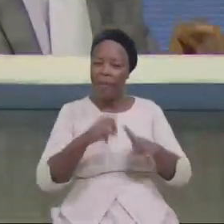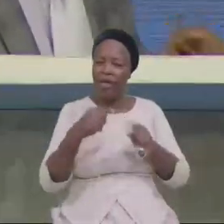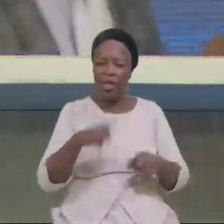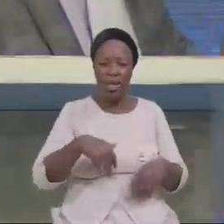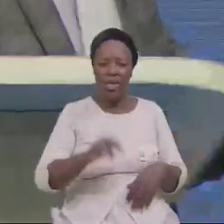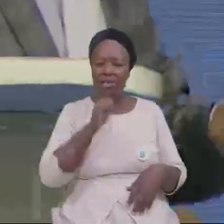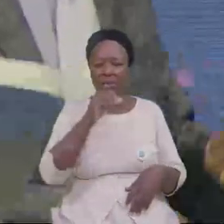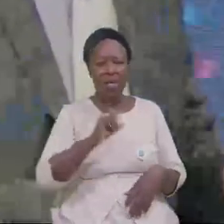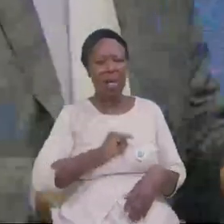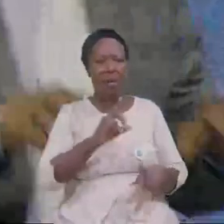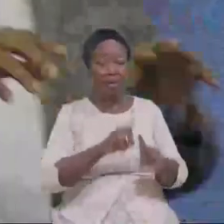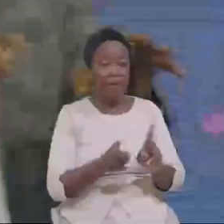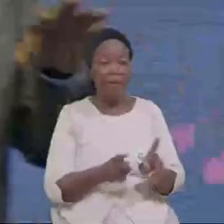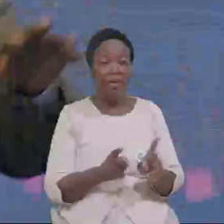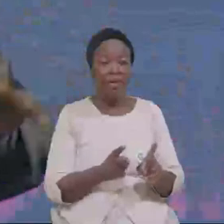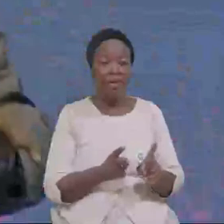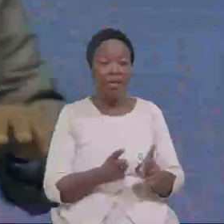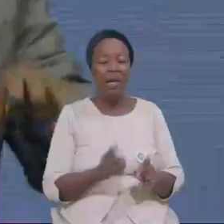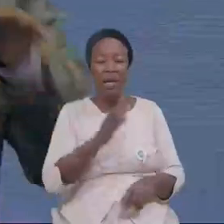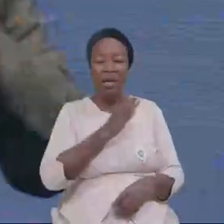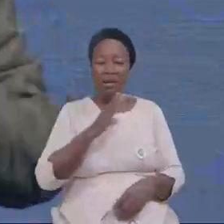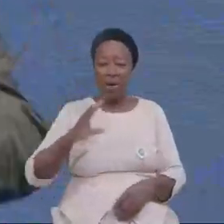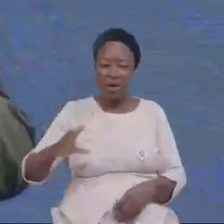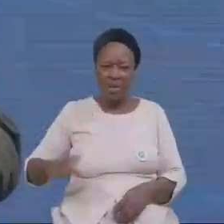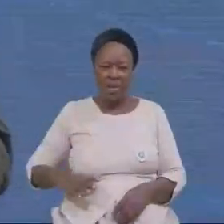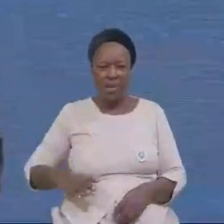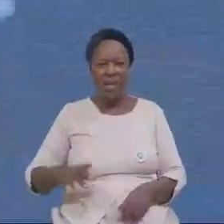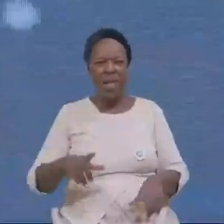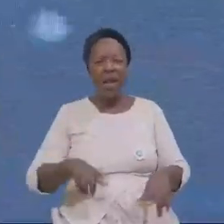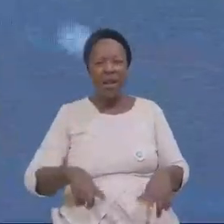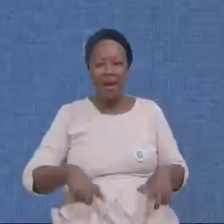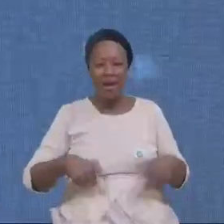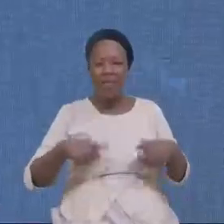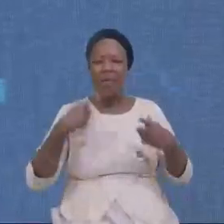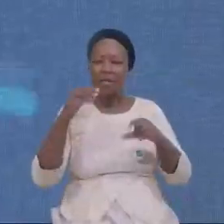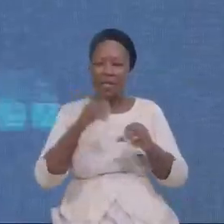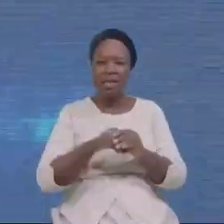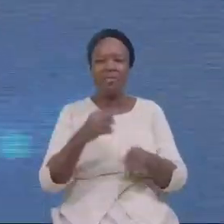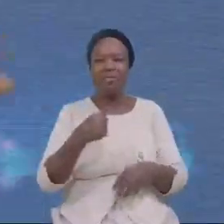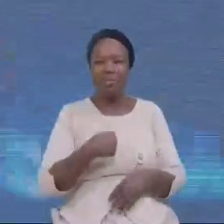n'est pas moi qui vis, c'est Christ qui vit en moi.